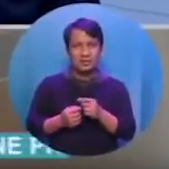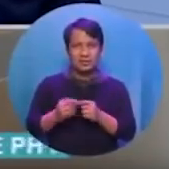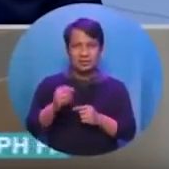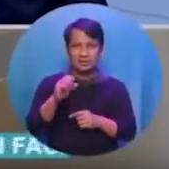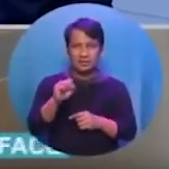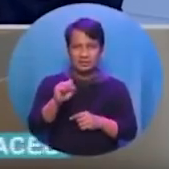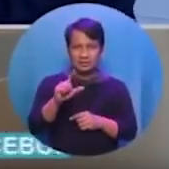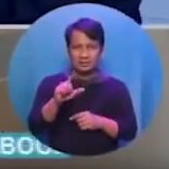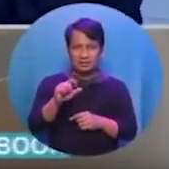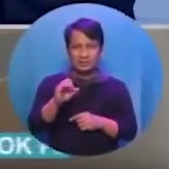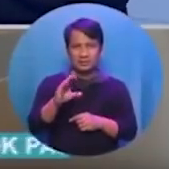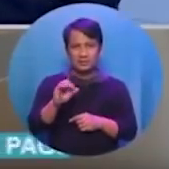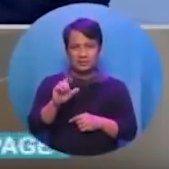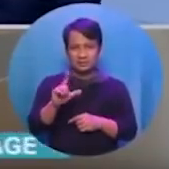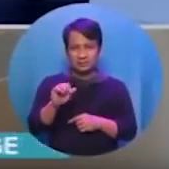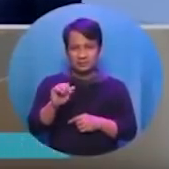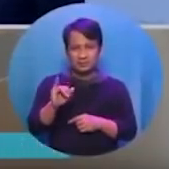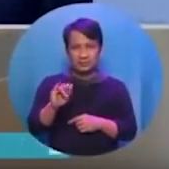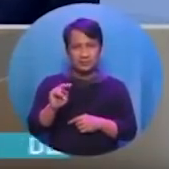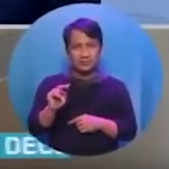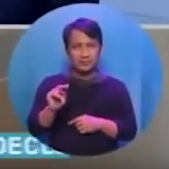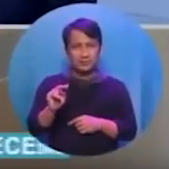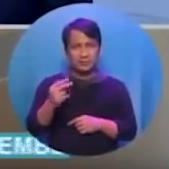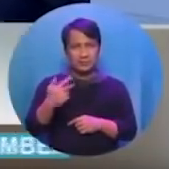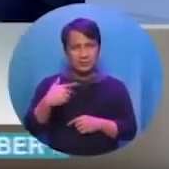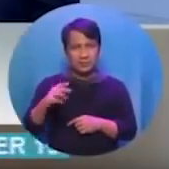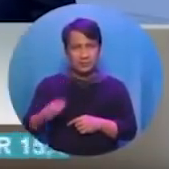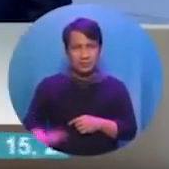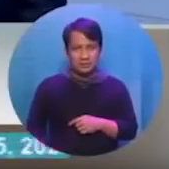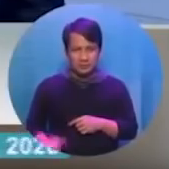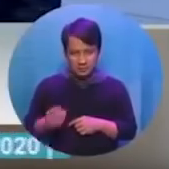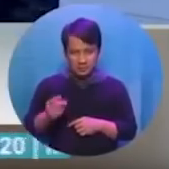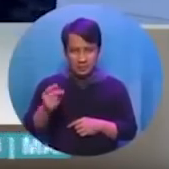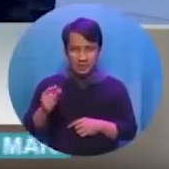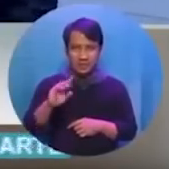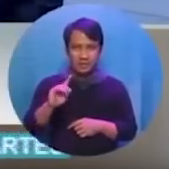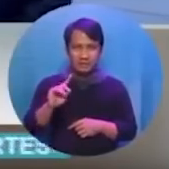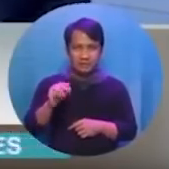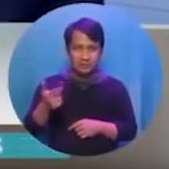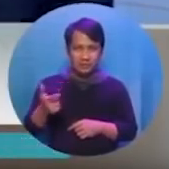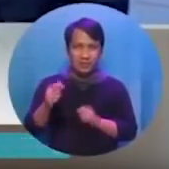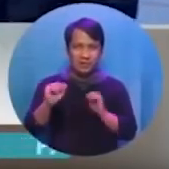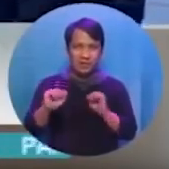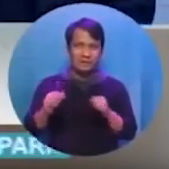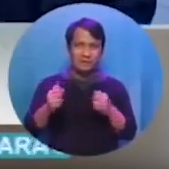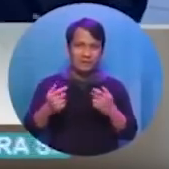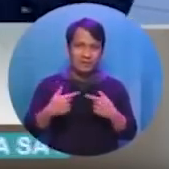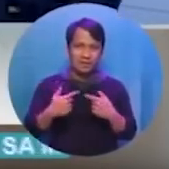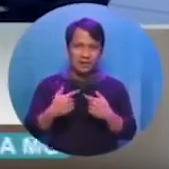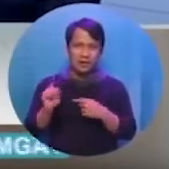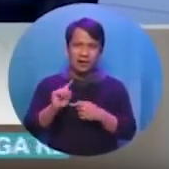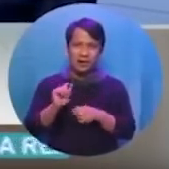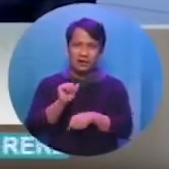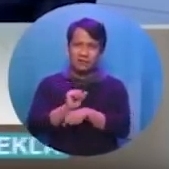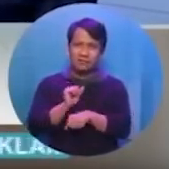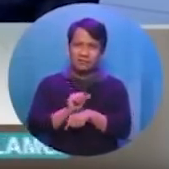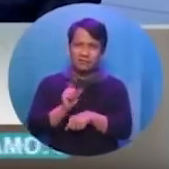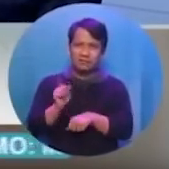po. Ayun. Oh, meron pa kayong aso. Ayan. Opo. Okay. Anong trabaho niyo po,